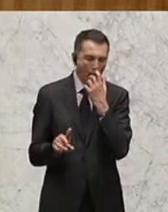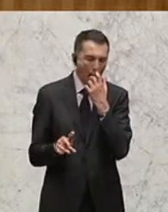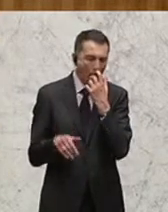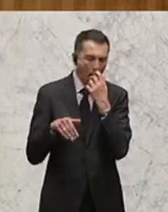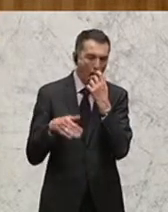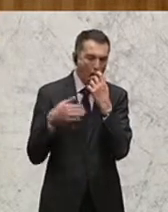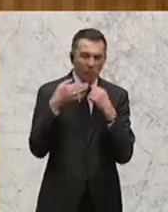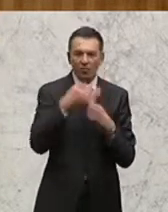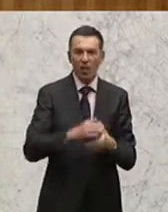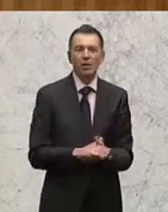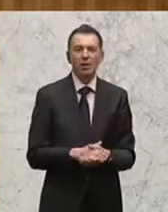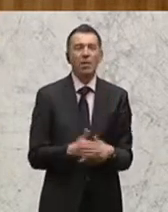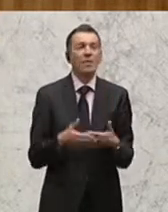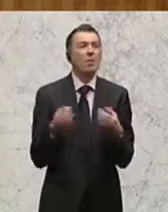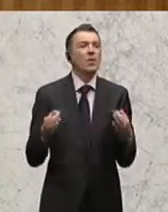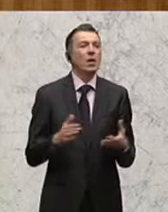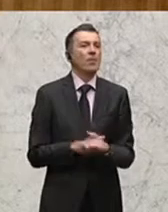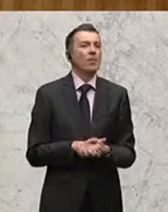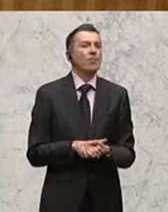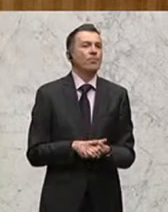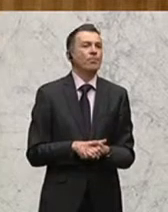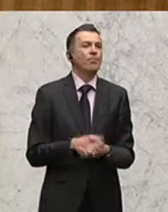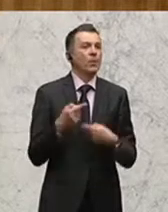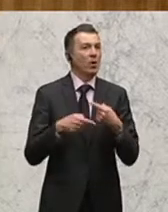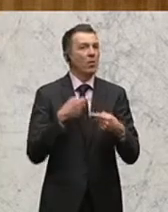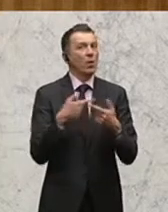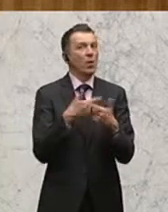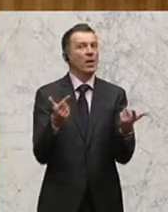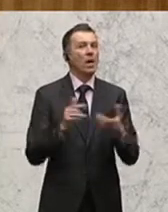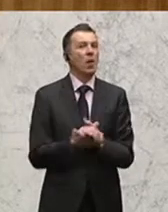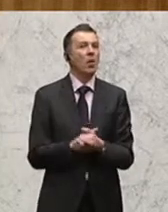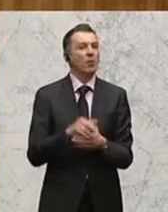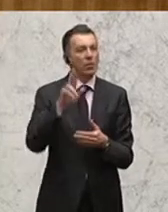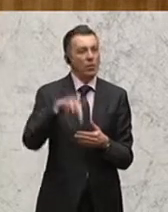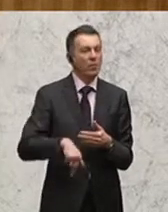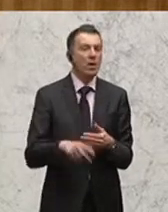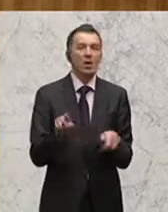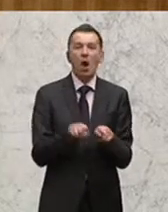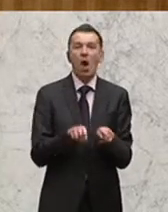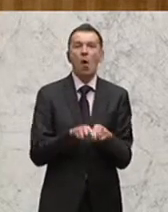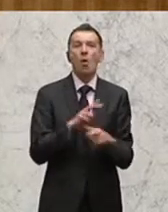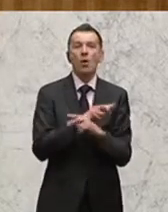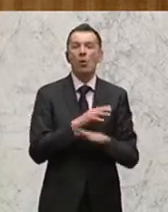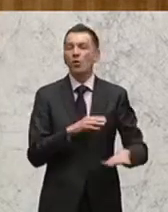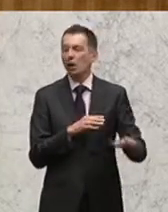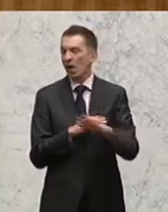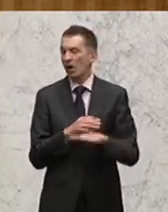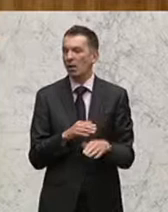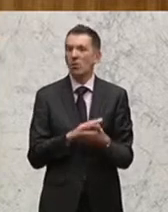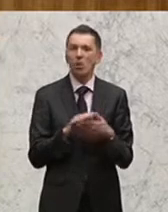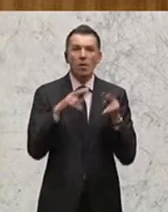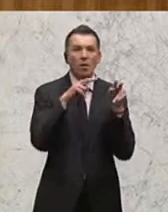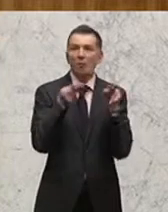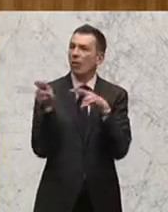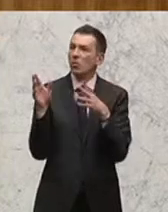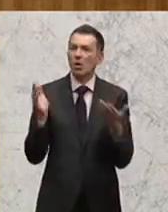die Frage stellen, was ist da passiert, dass man da solche Entwicklungen zugelassen hat in Wien, aber auch in Österreich. Und dass man hier weggeschaut hat und dass